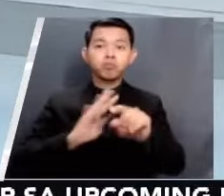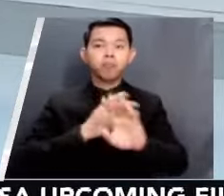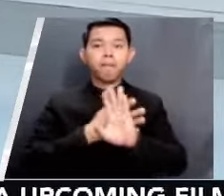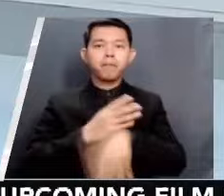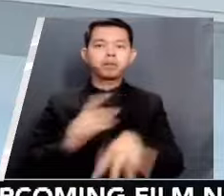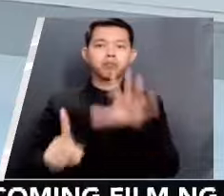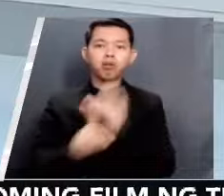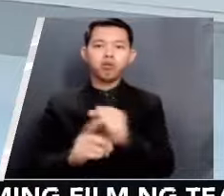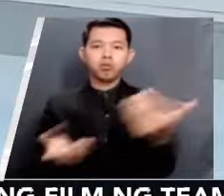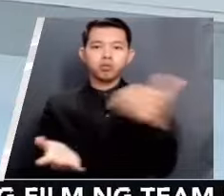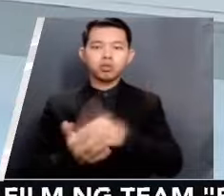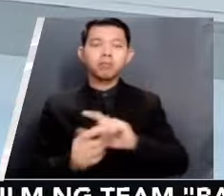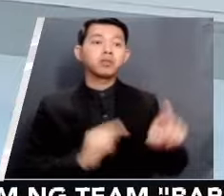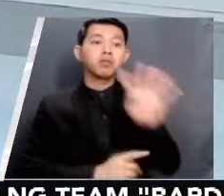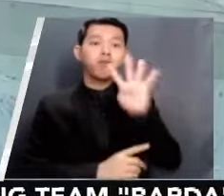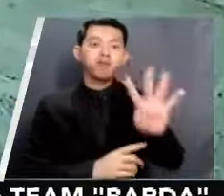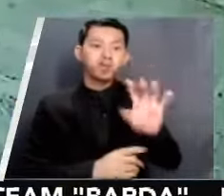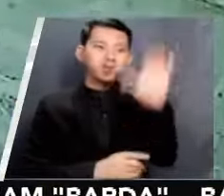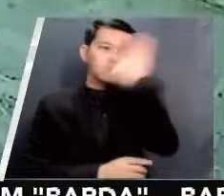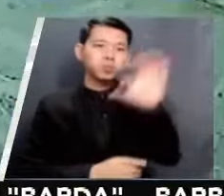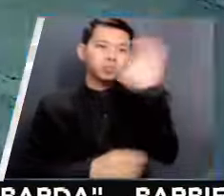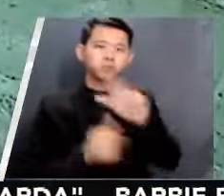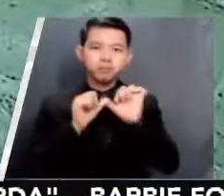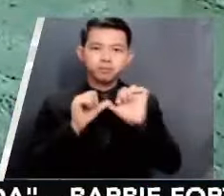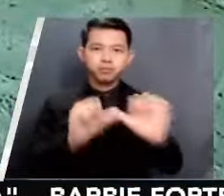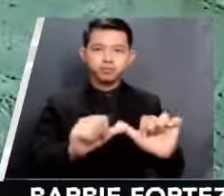Balita hatid ni James Agustin.